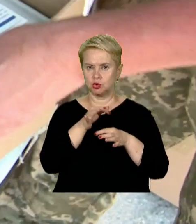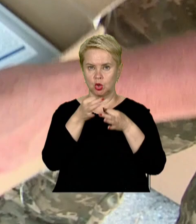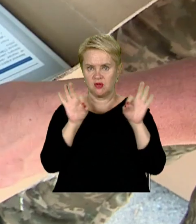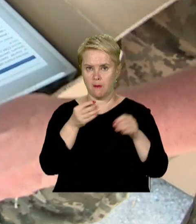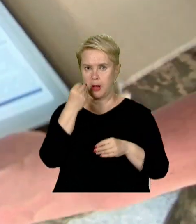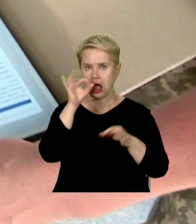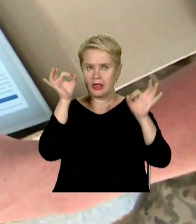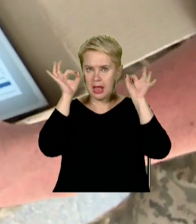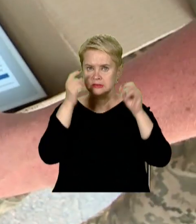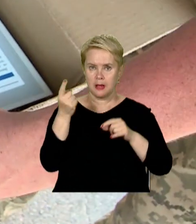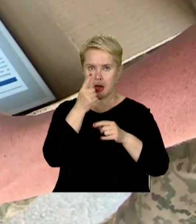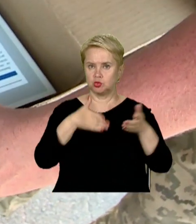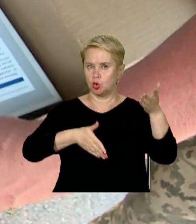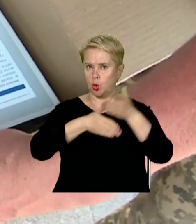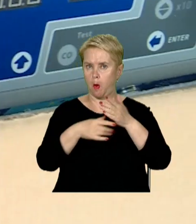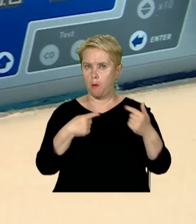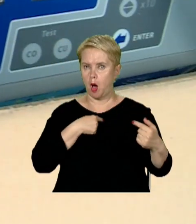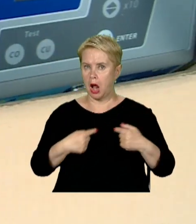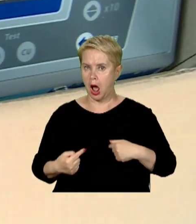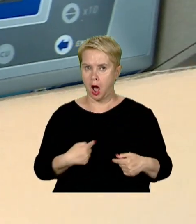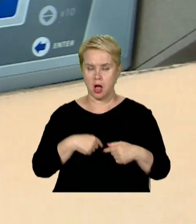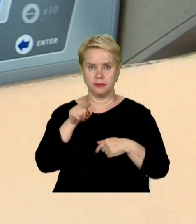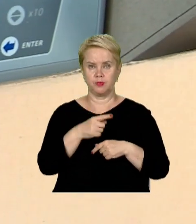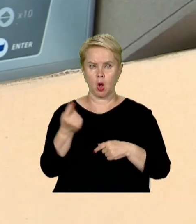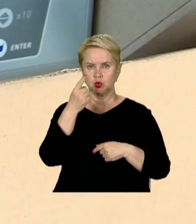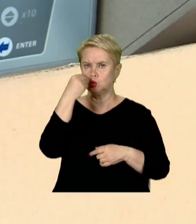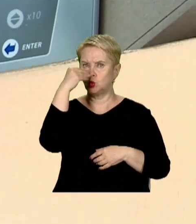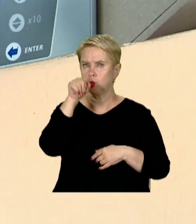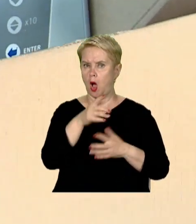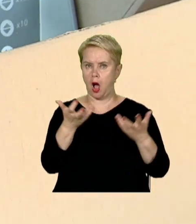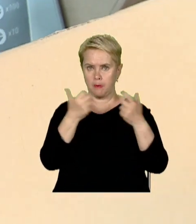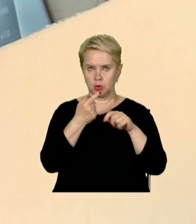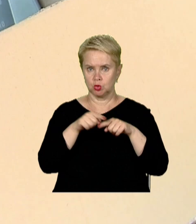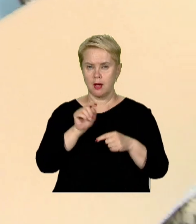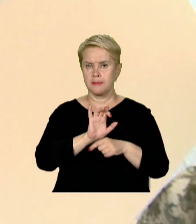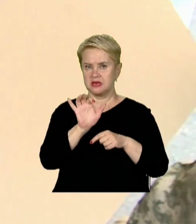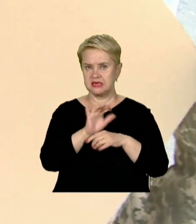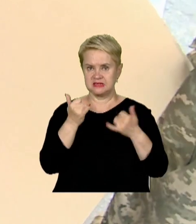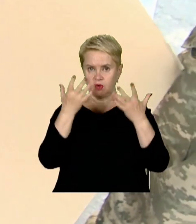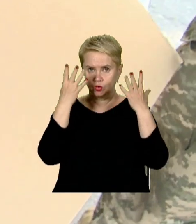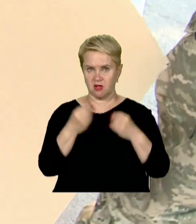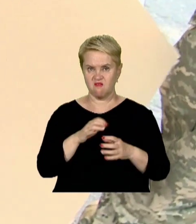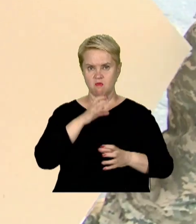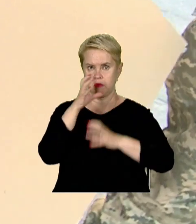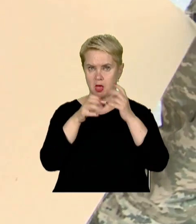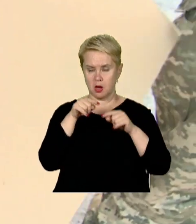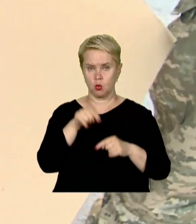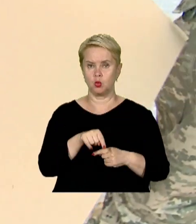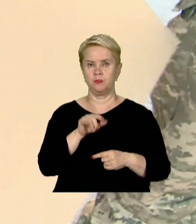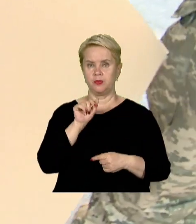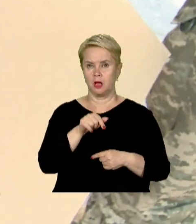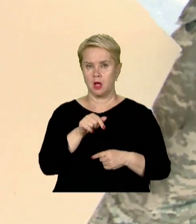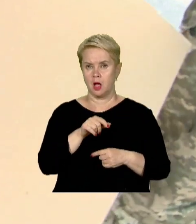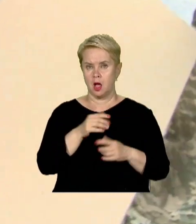дозволить покращити якість першої допомоги пораненим. Патон – один з лучших апаратів, який производиться на сьогоднішній момент в світі. У них